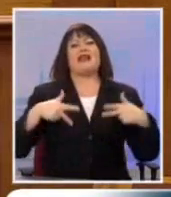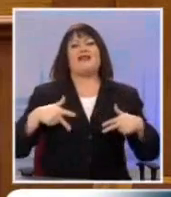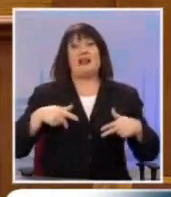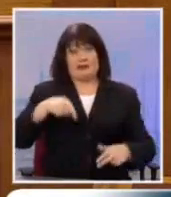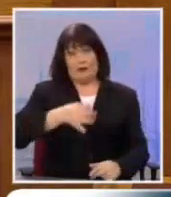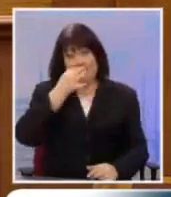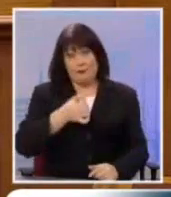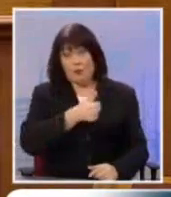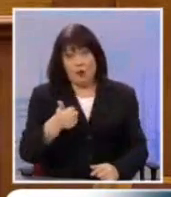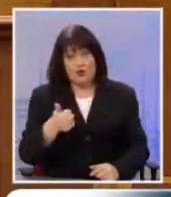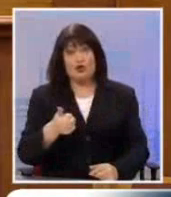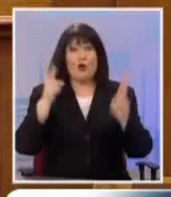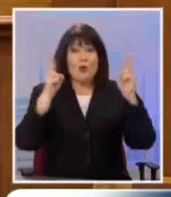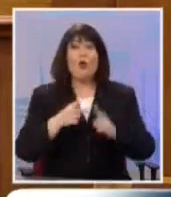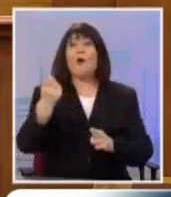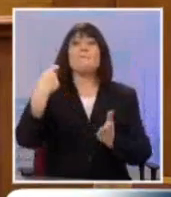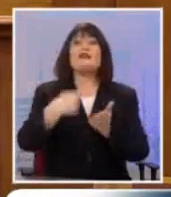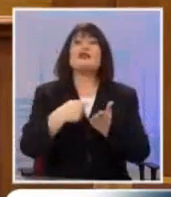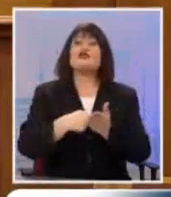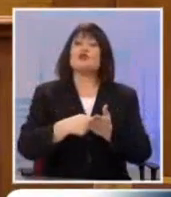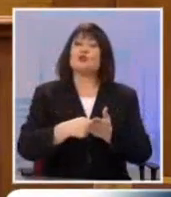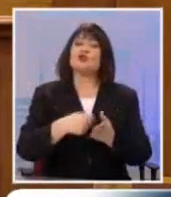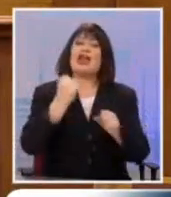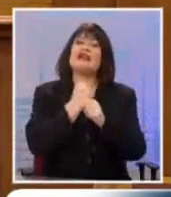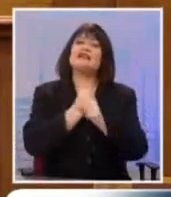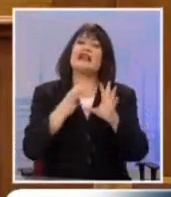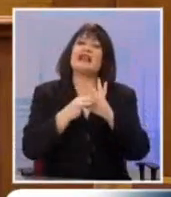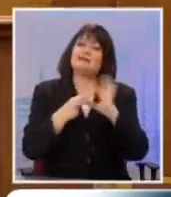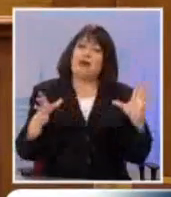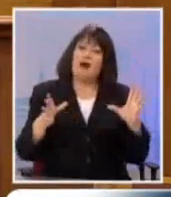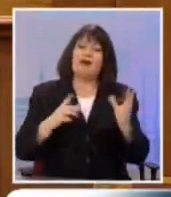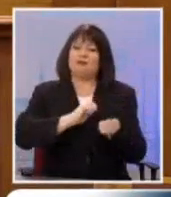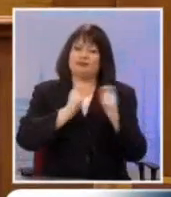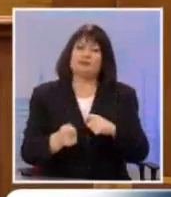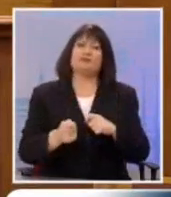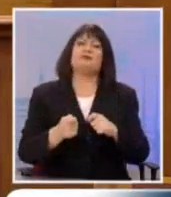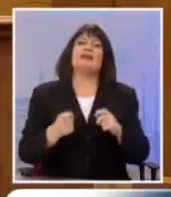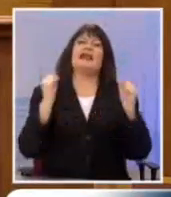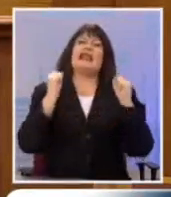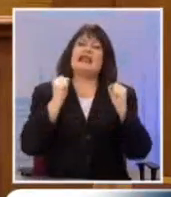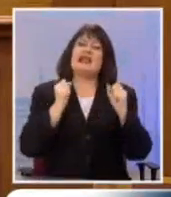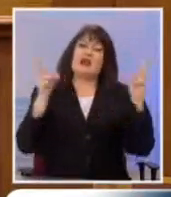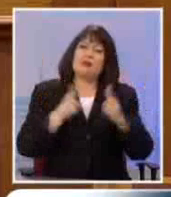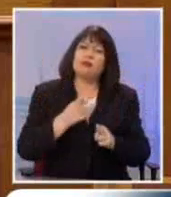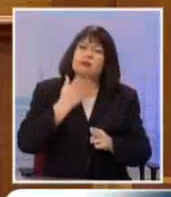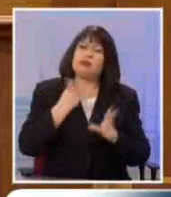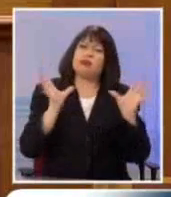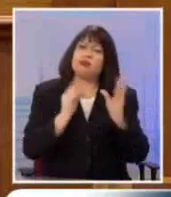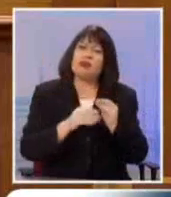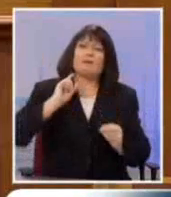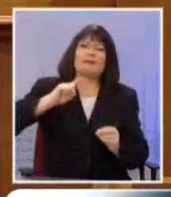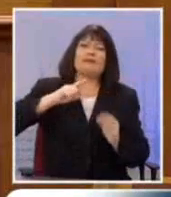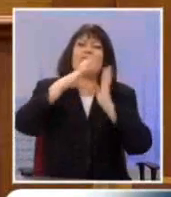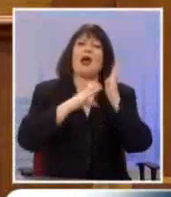ότι οι μειώσεις μισθών, οι αλλαγές στις εργασιακές σχέσεις, οι περικοπές δαπανών στην υγεία παραβιάζουν σειρά